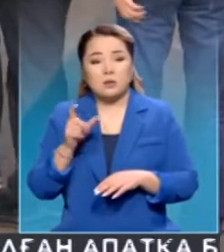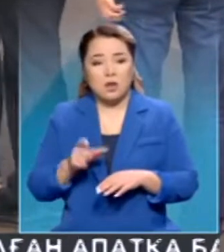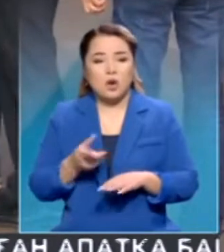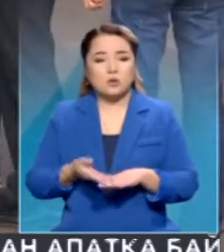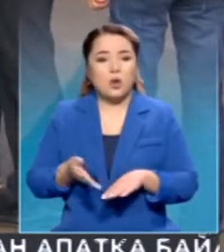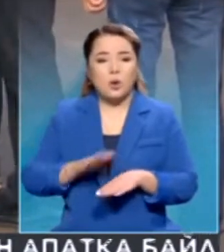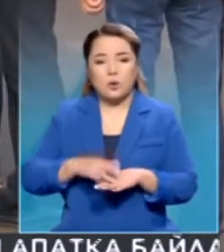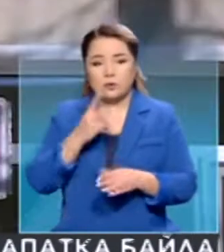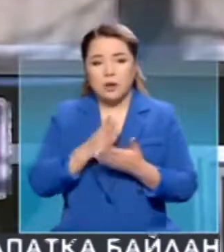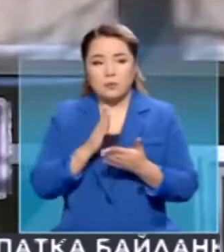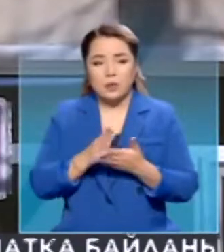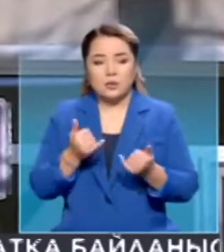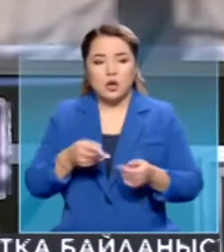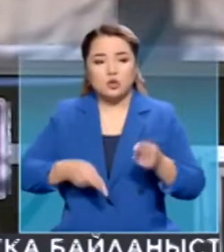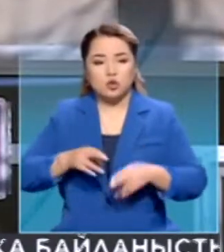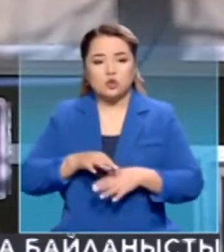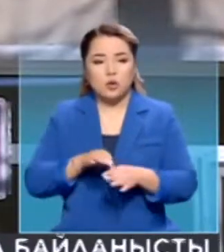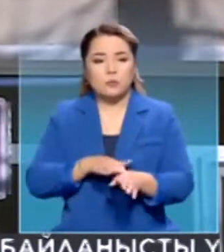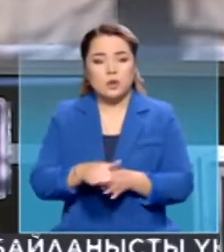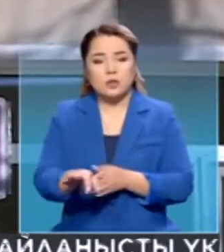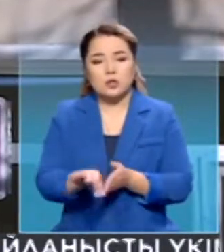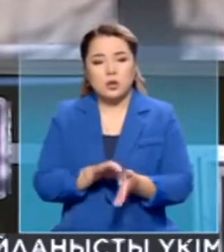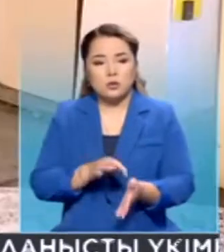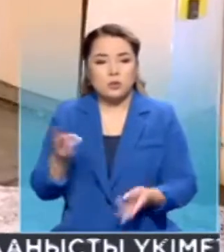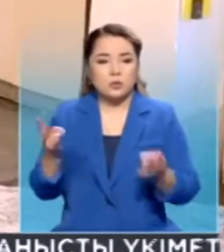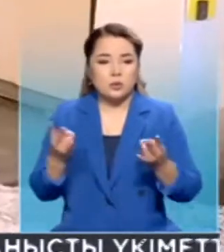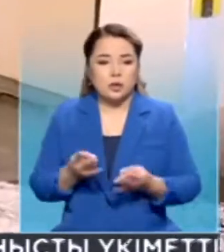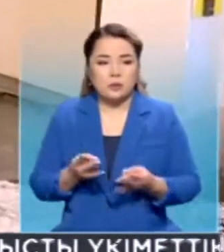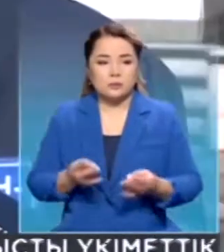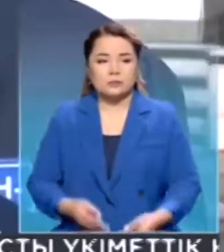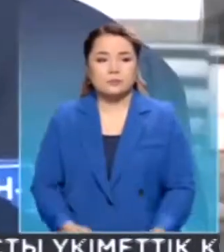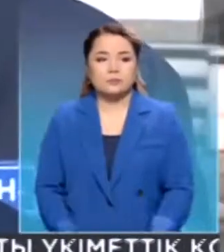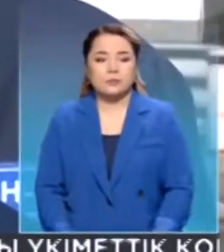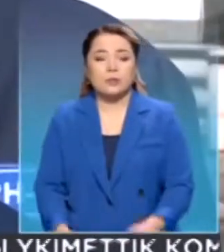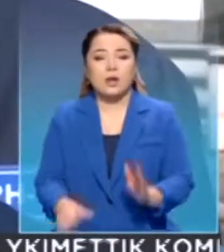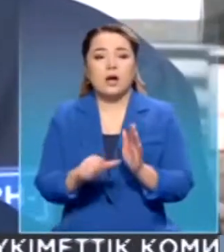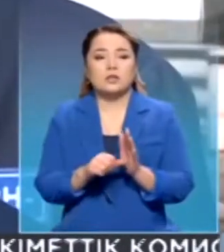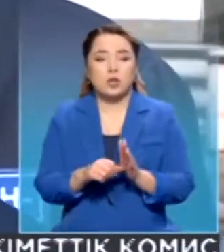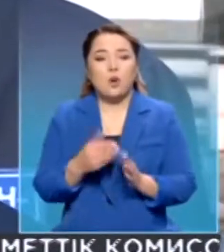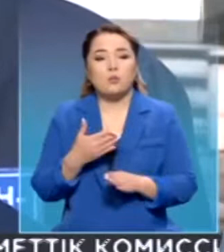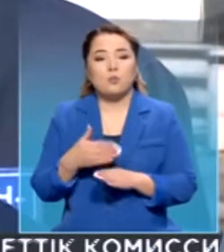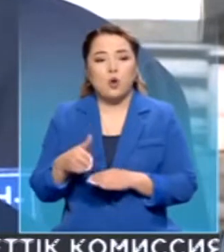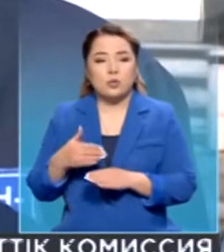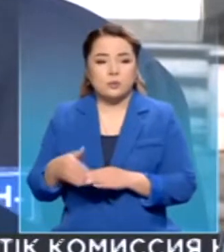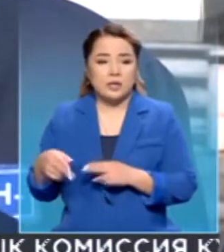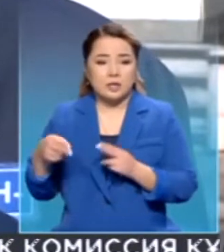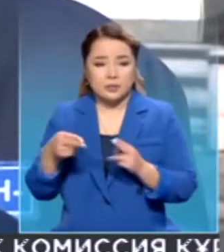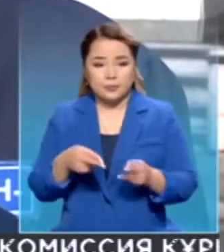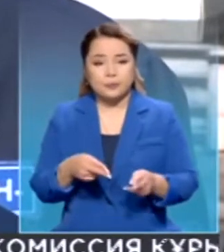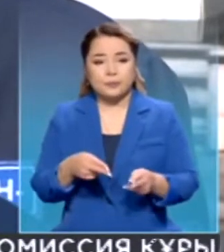жарақаттанған. Науқастарға шұғыл операция жасалады. 6 бөлімше келді.